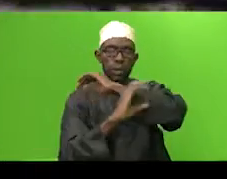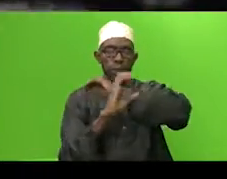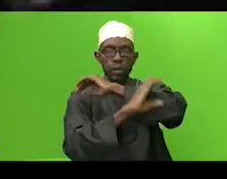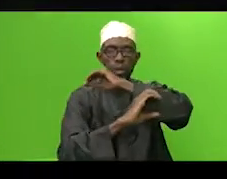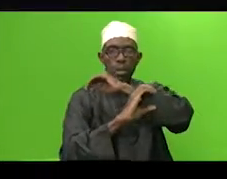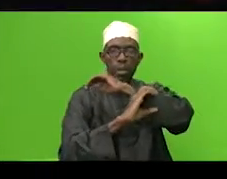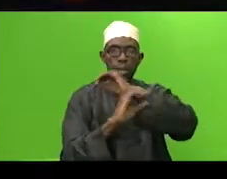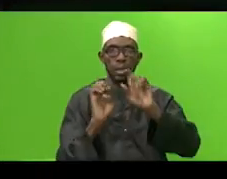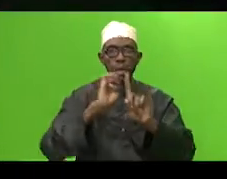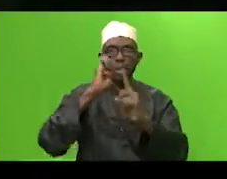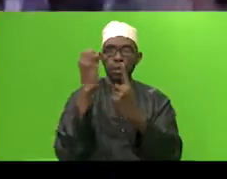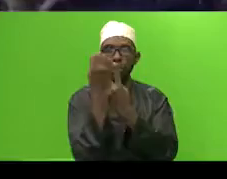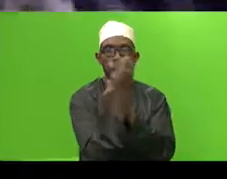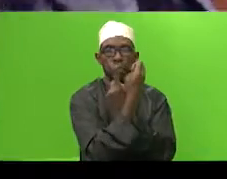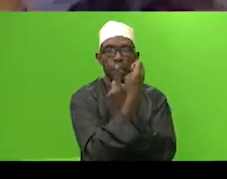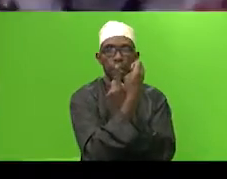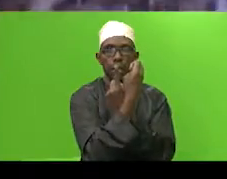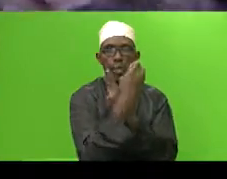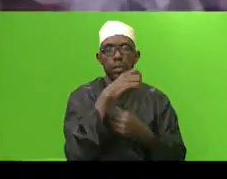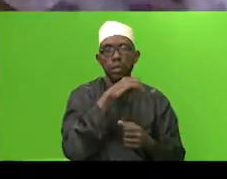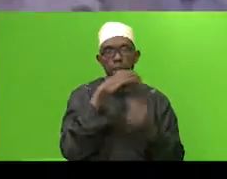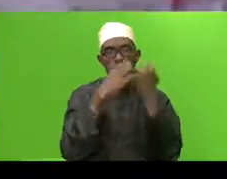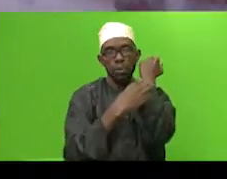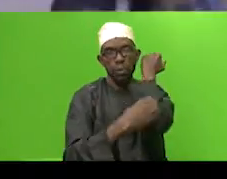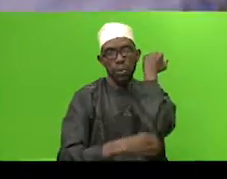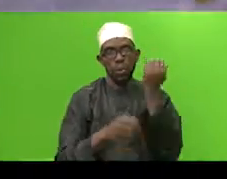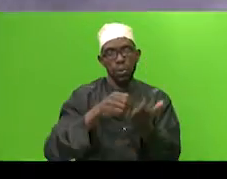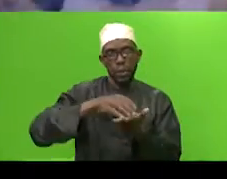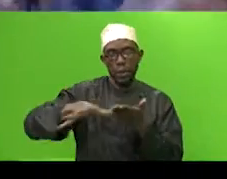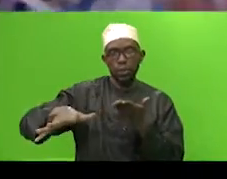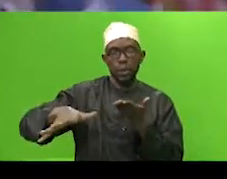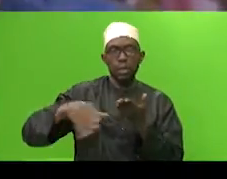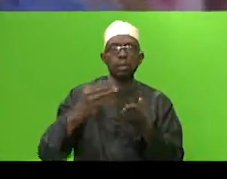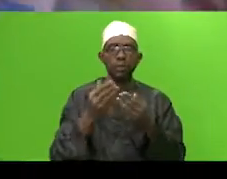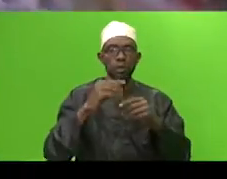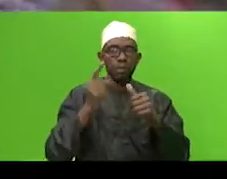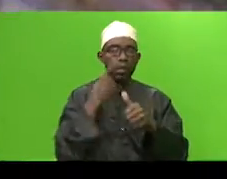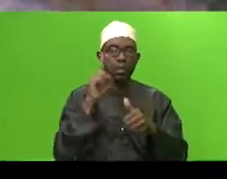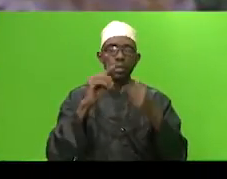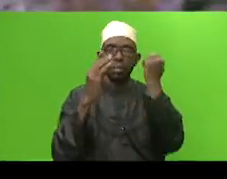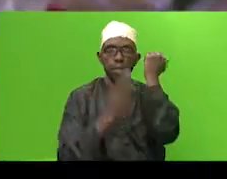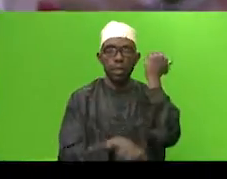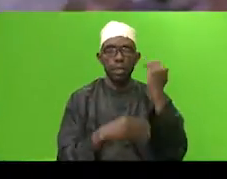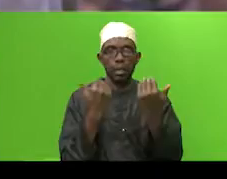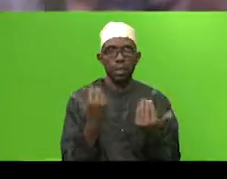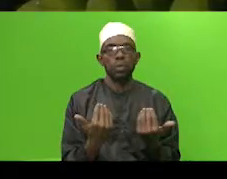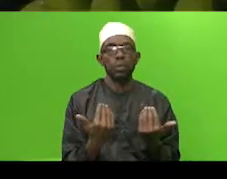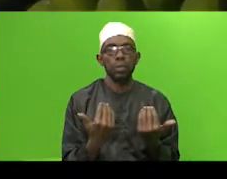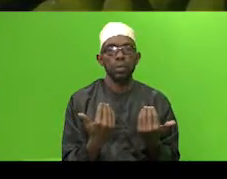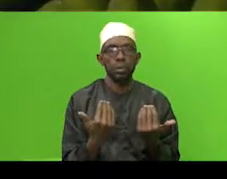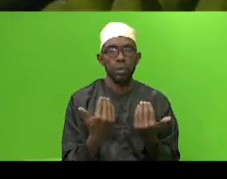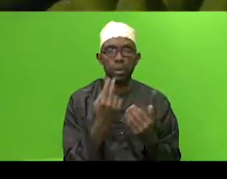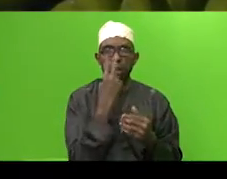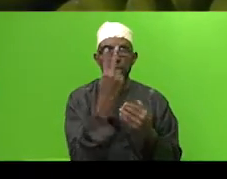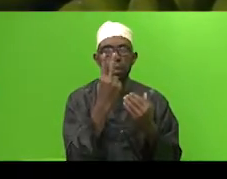in the environment due to poor disposal. Mwanzo kwanza ilikuwa mbaya sana. Juu sasa walikuwa wanaona